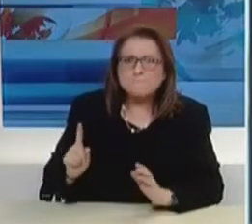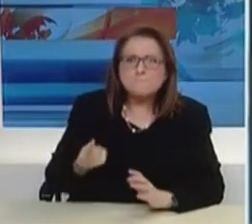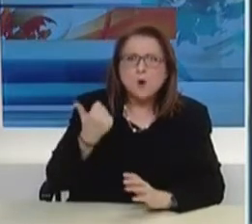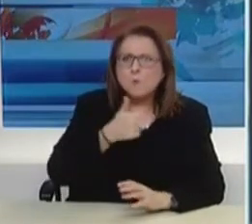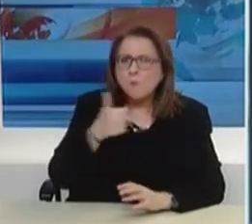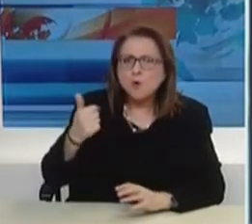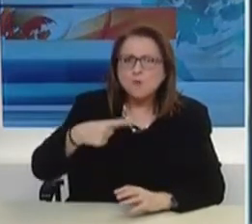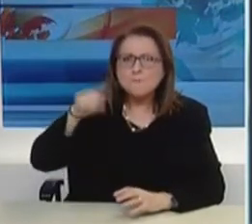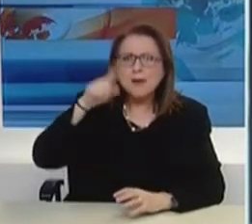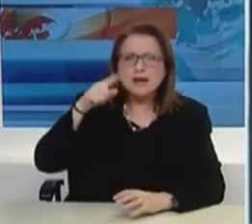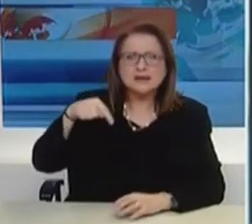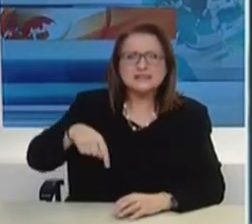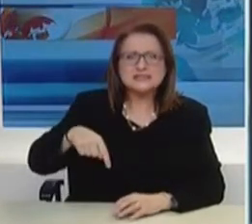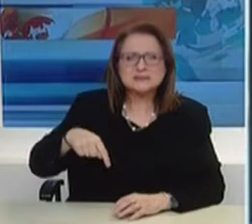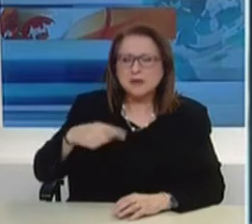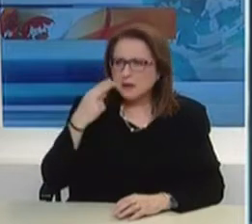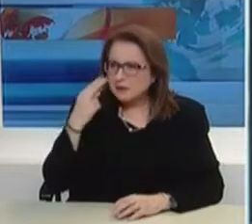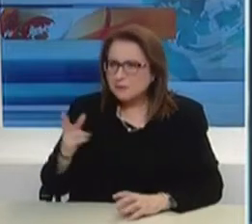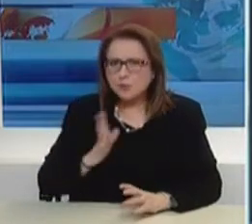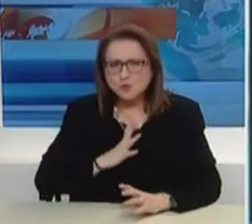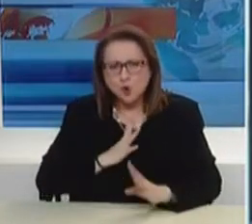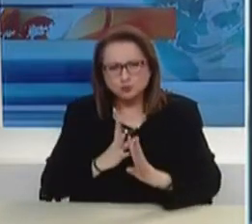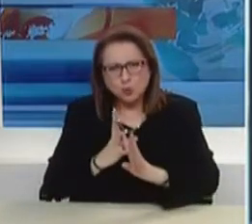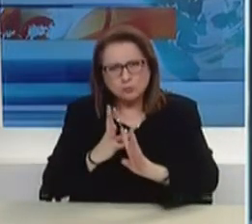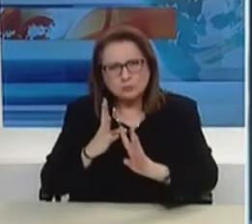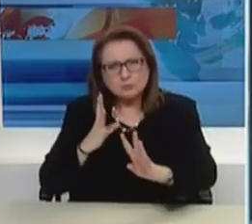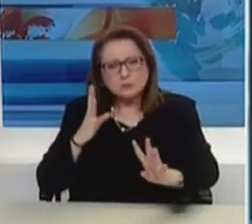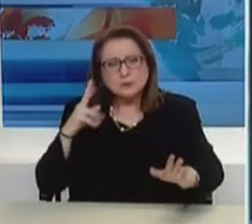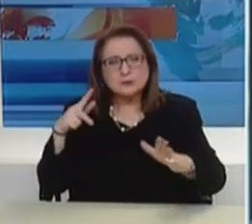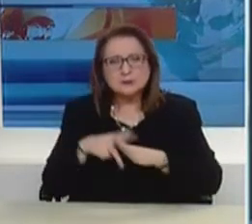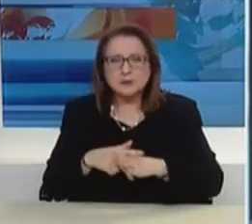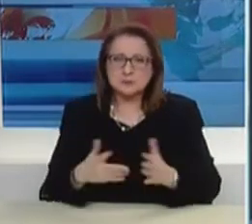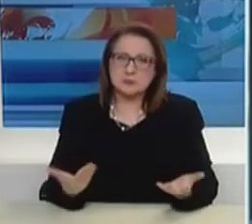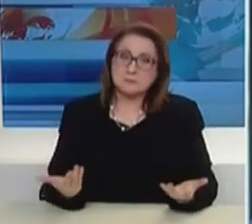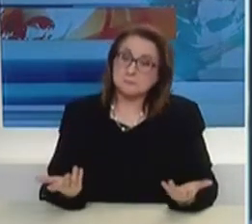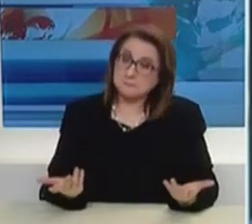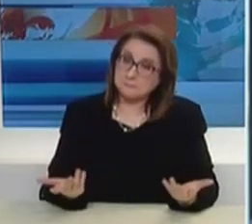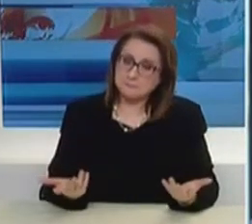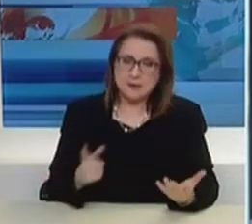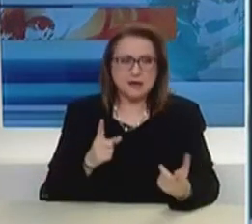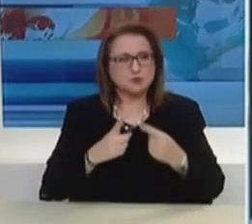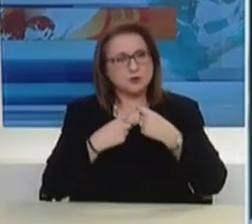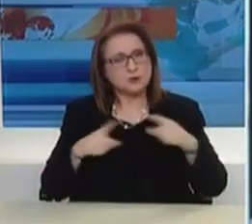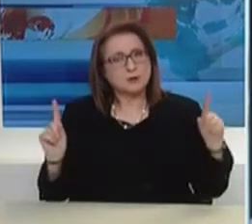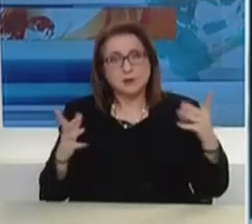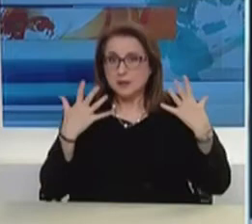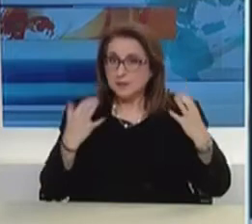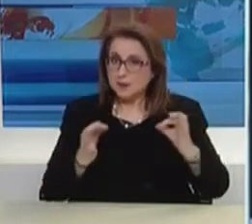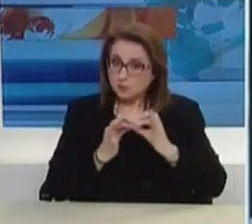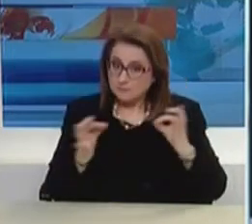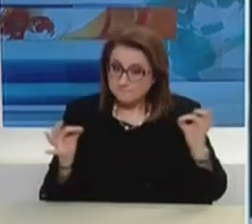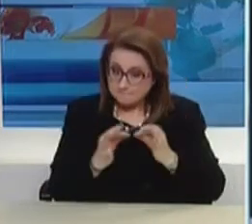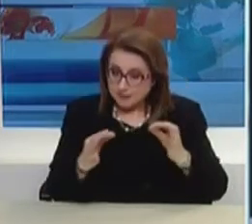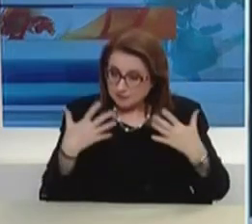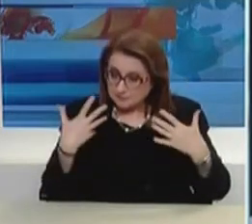μάλιστα σε μονεμένες περιοχές, δεν δικαιολογείται μετά τα μέτρα και την πρόνοια που έχει λάβει το